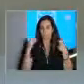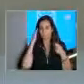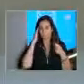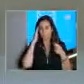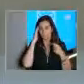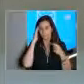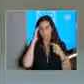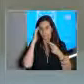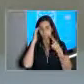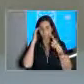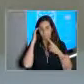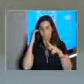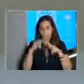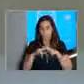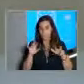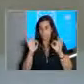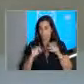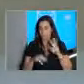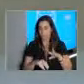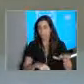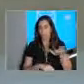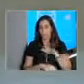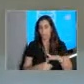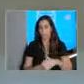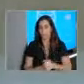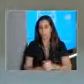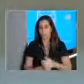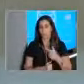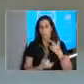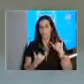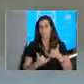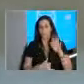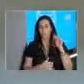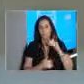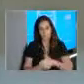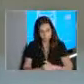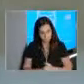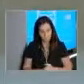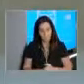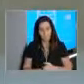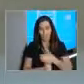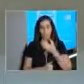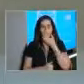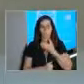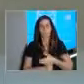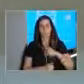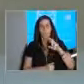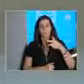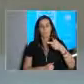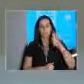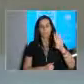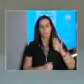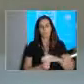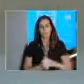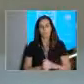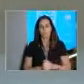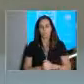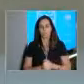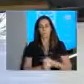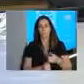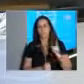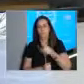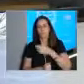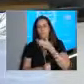לא מעידות על המצב האמיתי בשטח? אנחנו אומרים עכשיו שלום לרב אורי רגב מתנועת חדוש